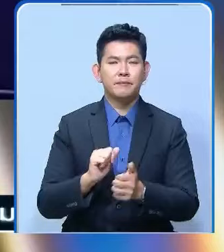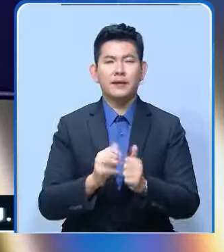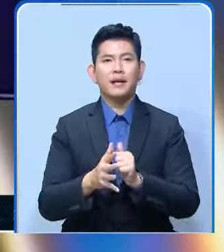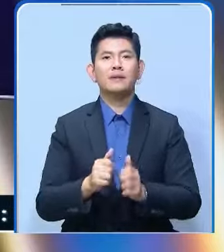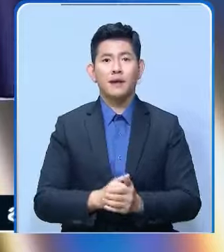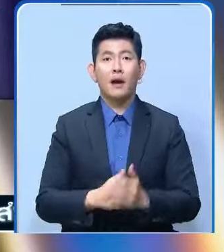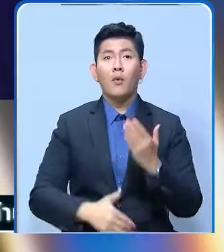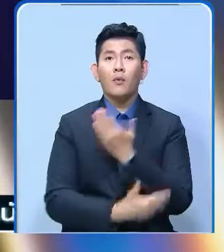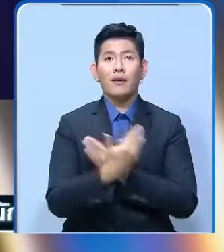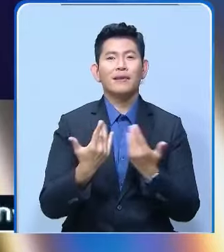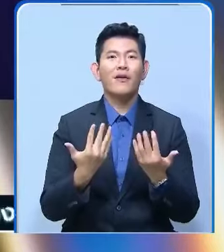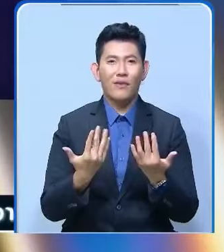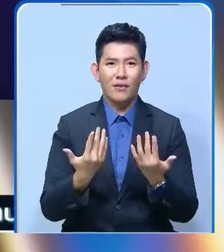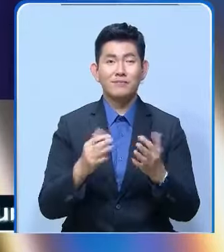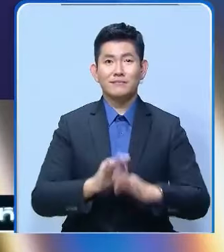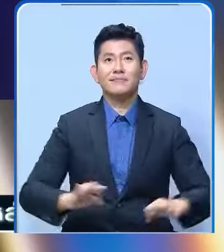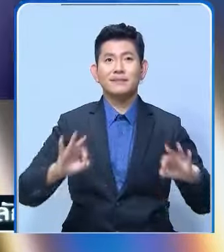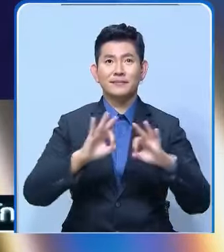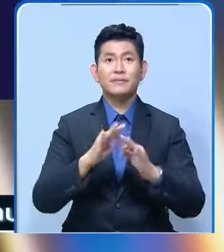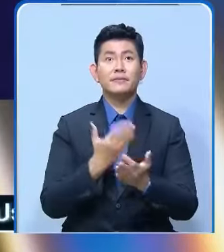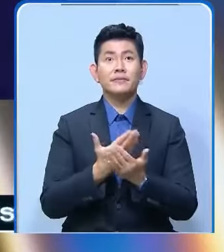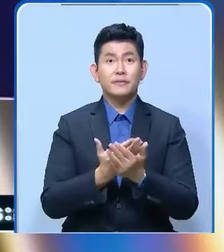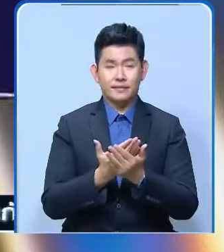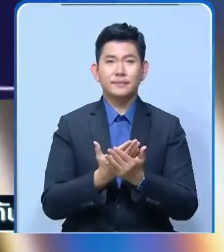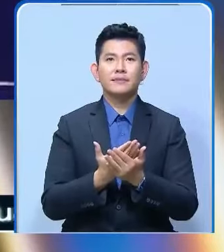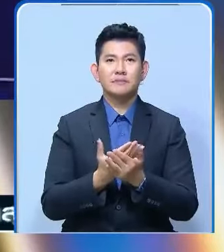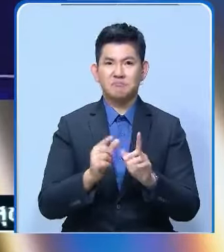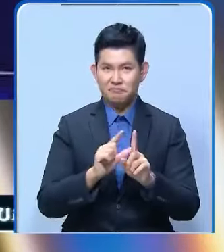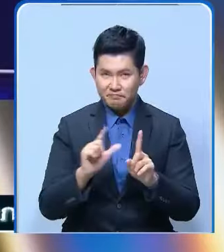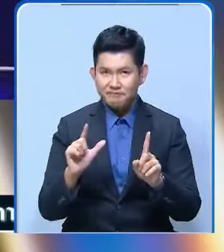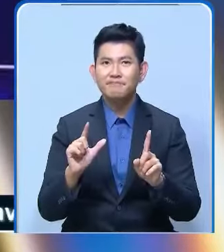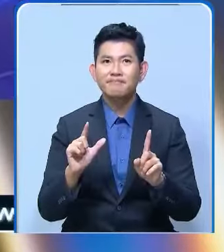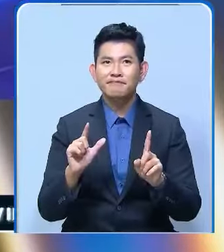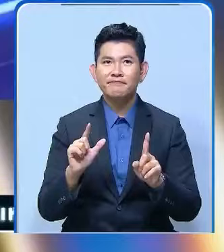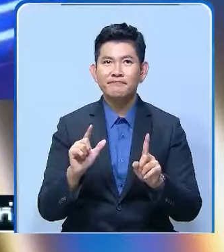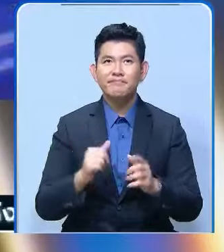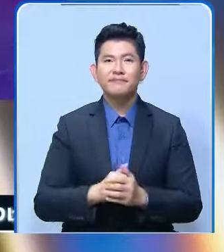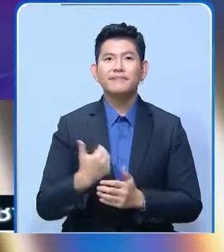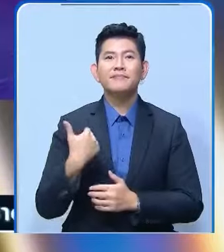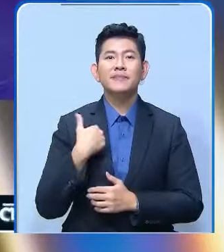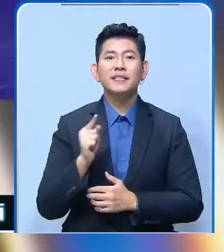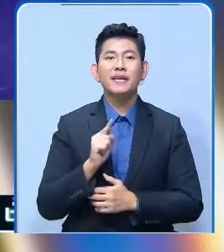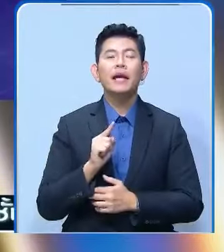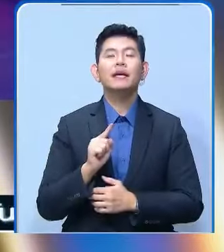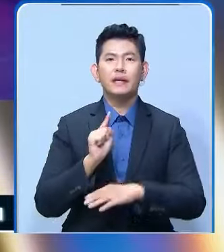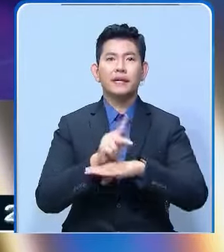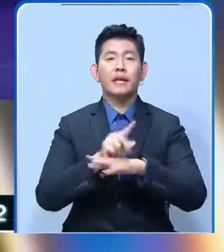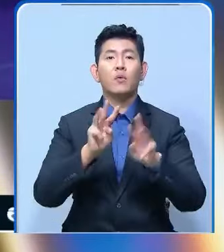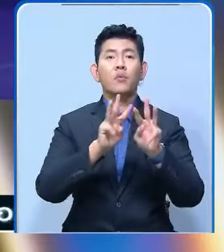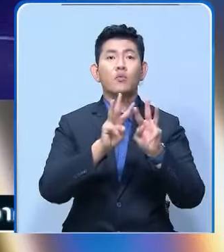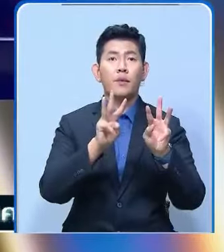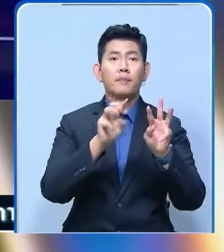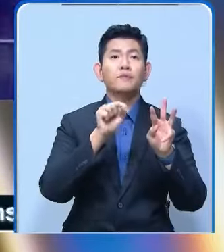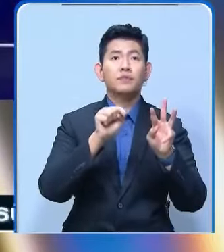ได้โอกาสรอคุณอยู่นะคะที่สำคัญเงินรางวัลเนี่ยเป็นล้านเลยค่ะ ถ้าไม่อยากวอล์กอินก็ยังมีช่องทางออนไลน์ด้วยนะที่